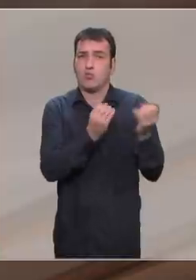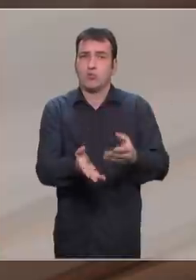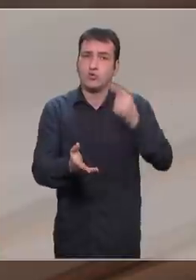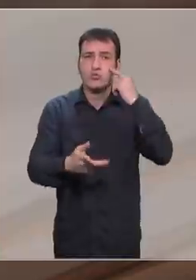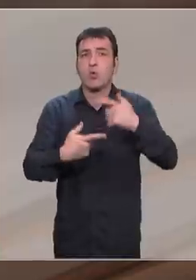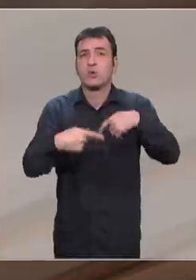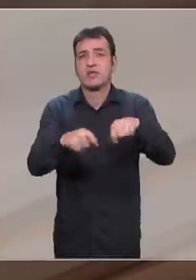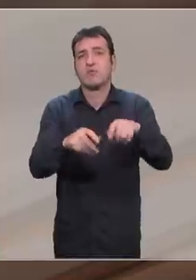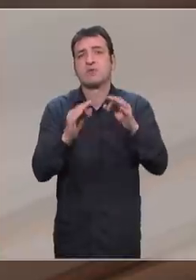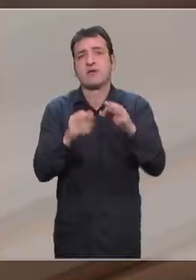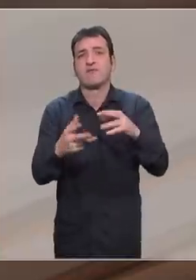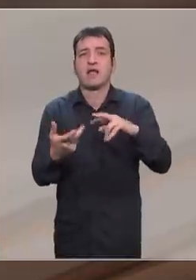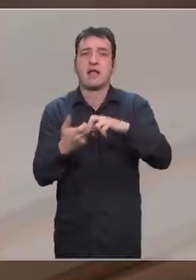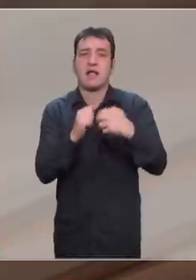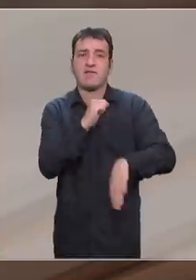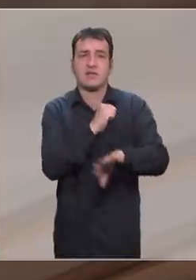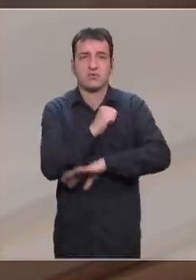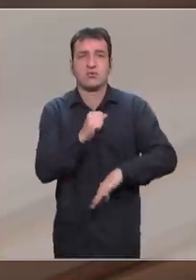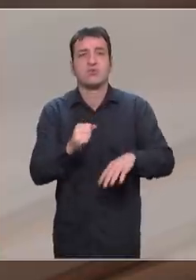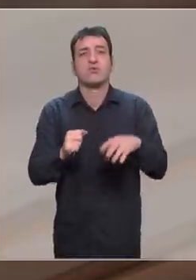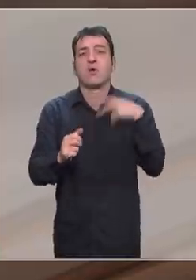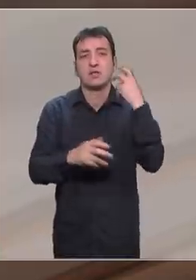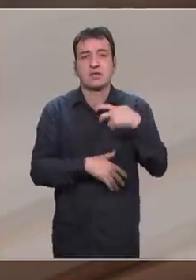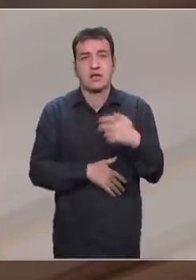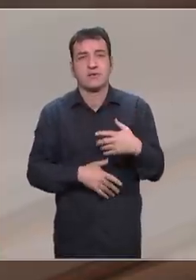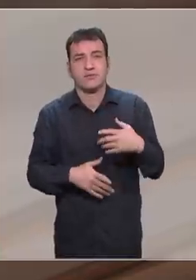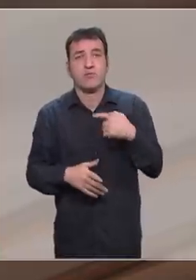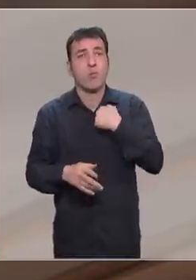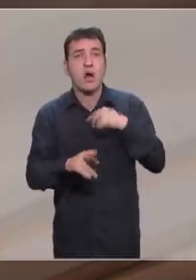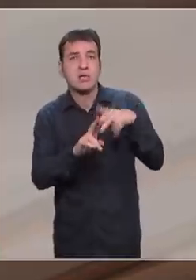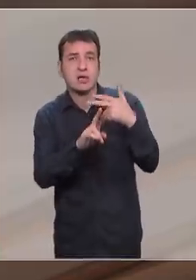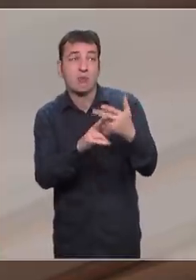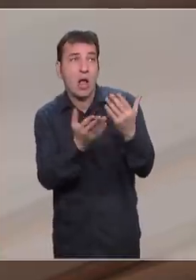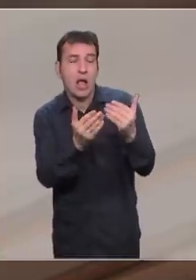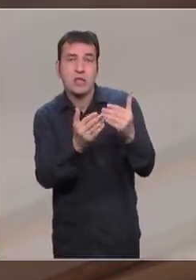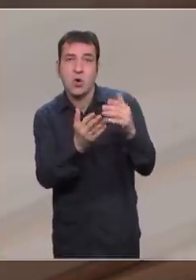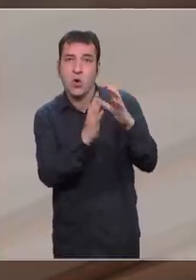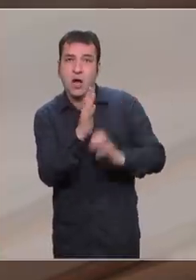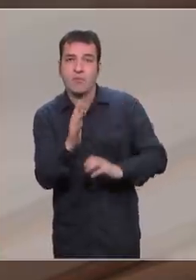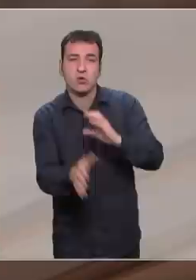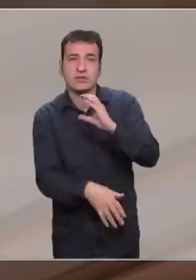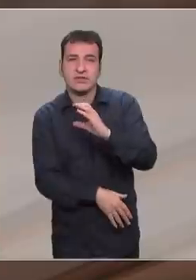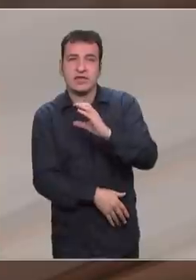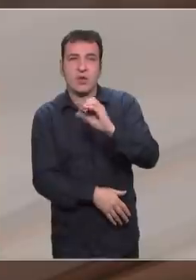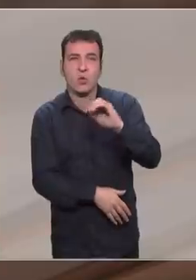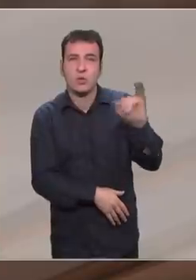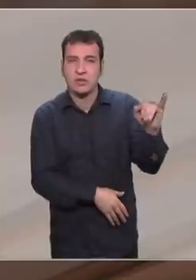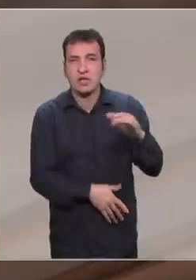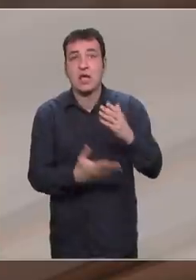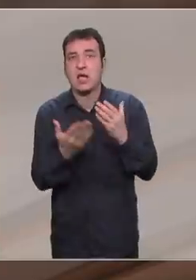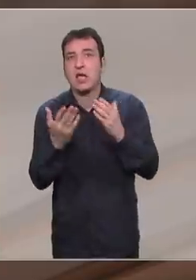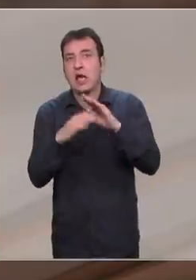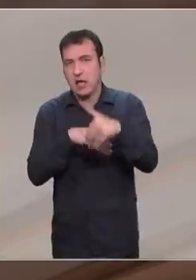ferroviaire. Je vous ai répondu que nous attendions le rapport du COI et que nous ferions ensuite en sorte de présenter un plan cohérent rattaché à la